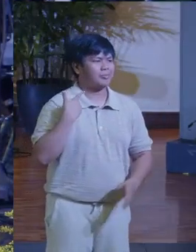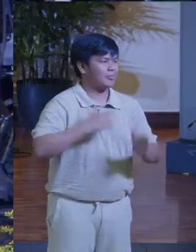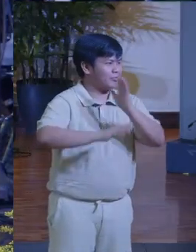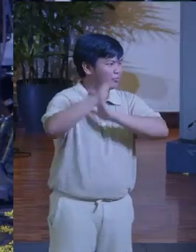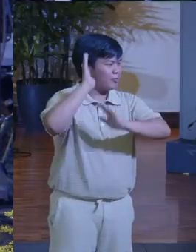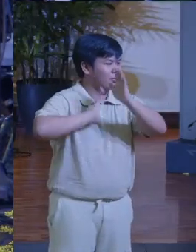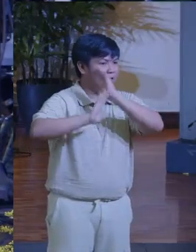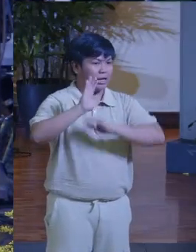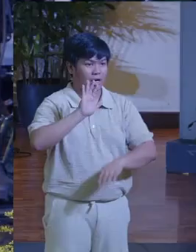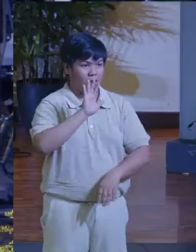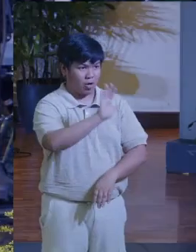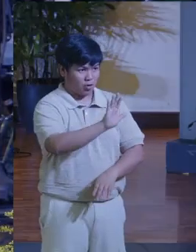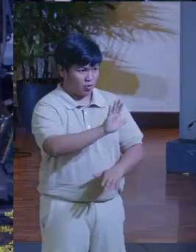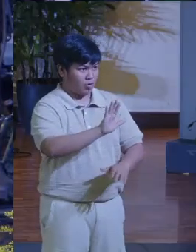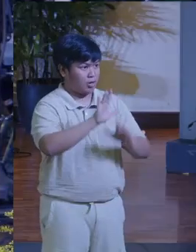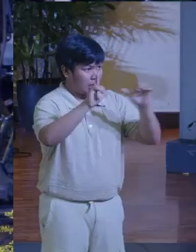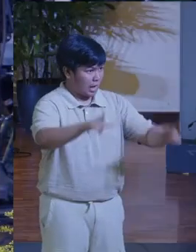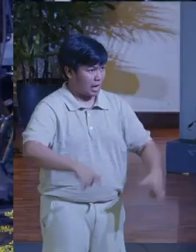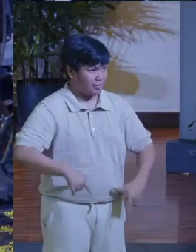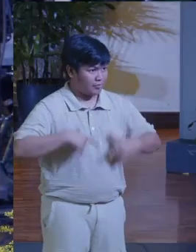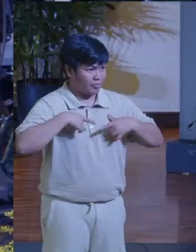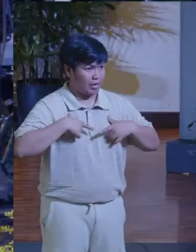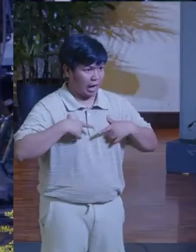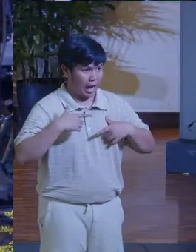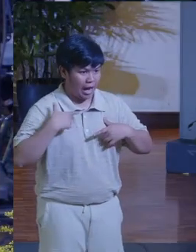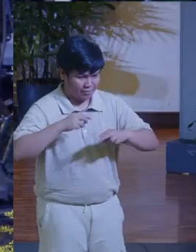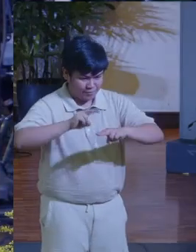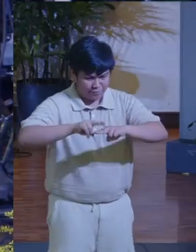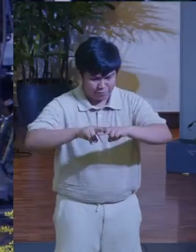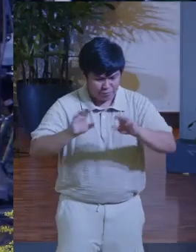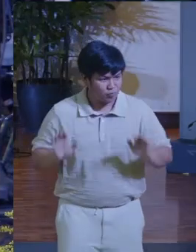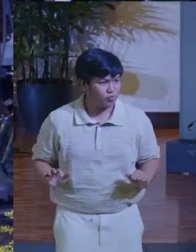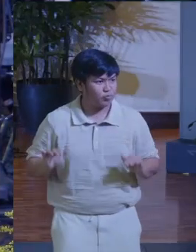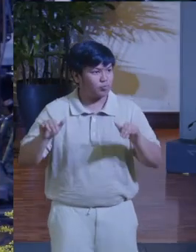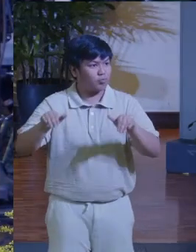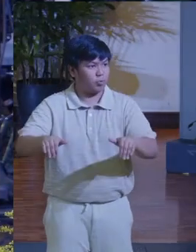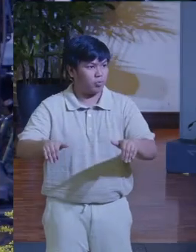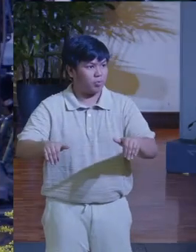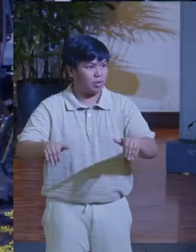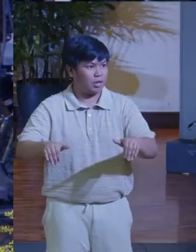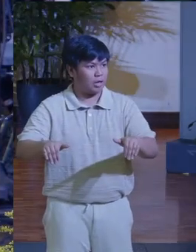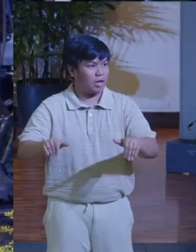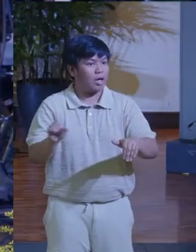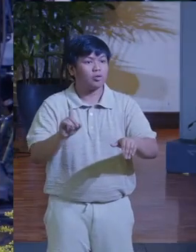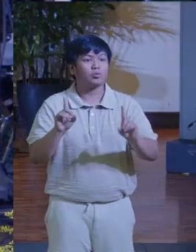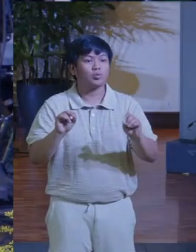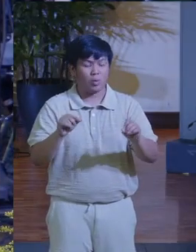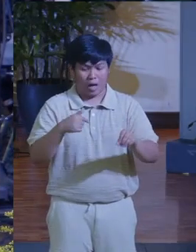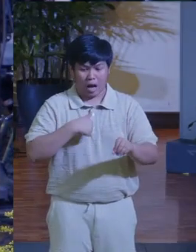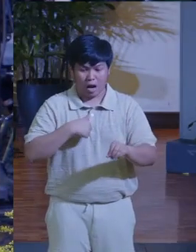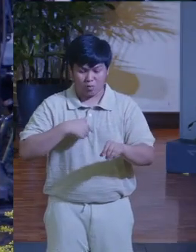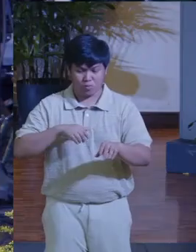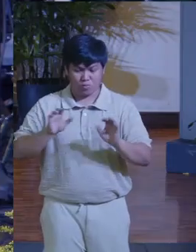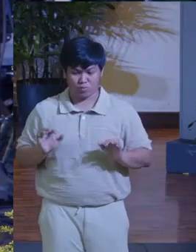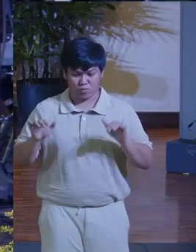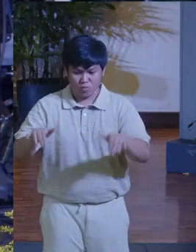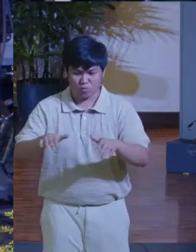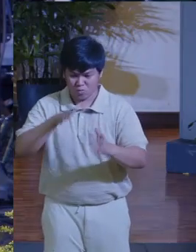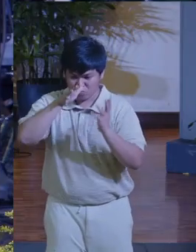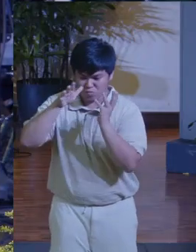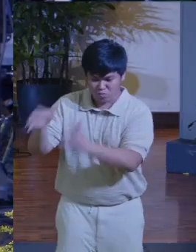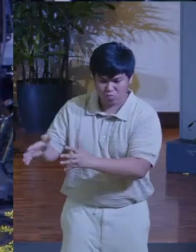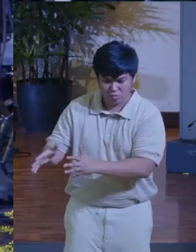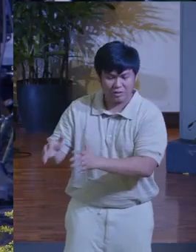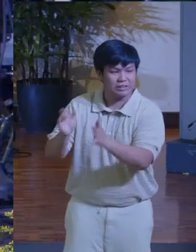Itong buhay mo, merong throne. At ang ideal po ay ilalagay natin si Jesus on the throne of our